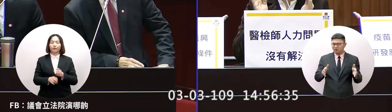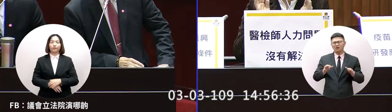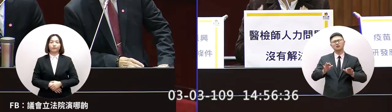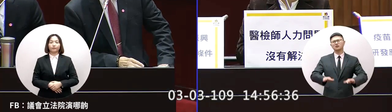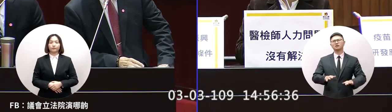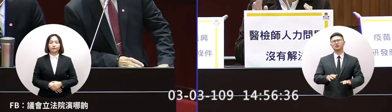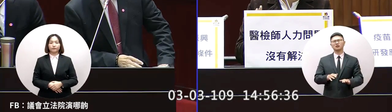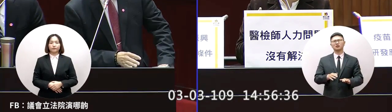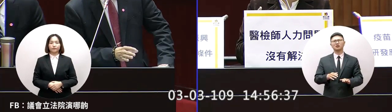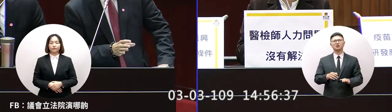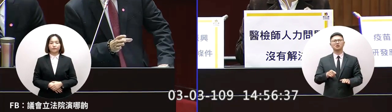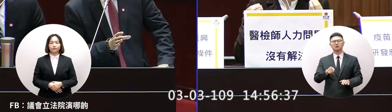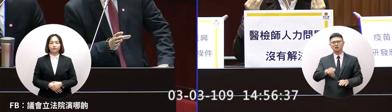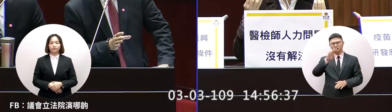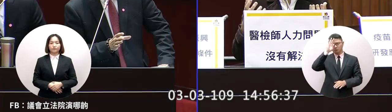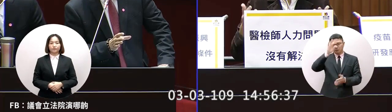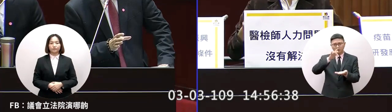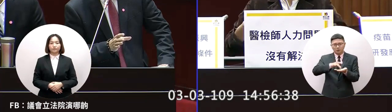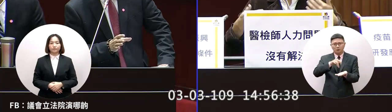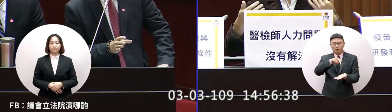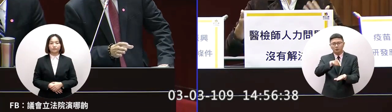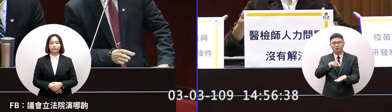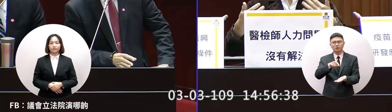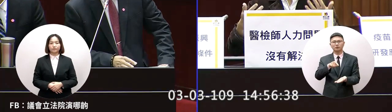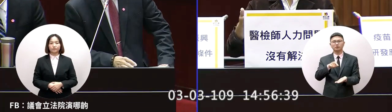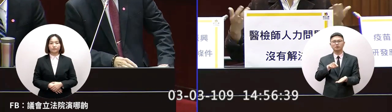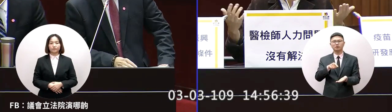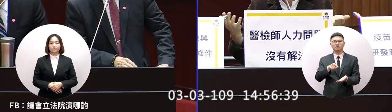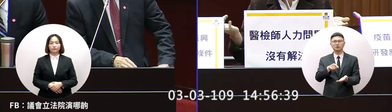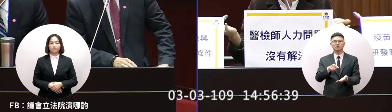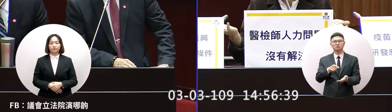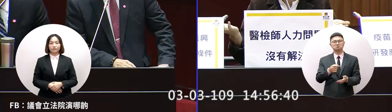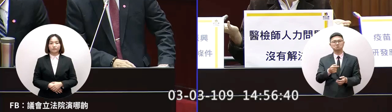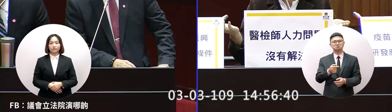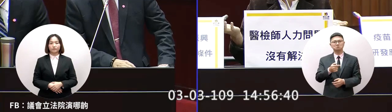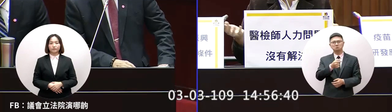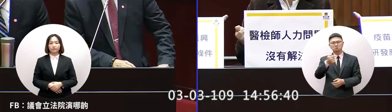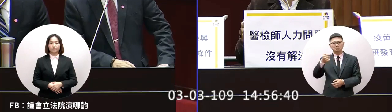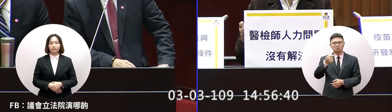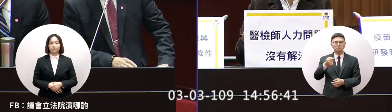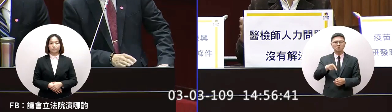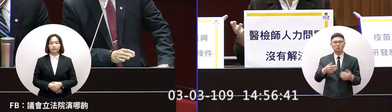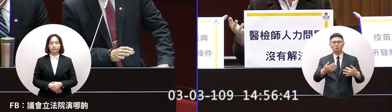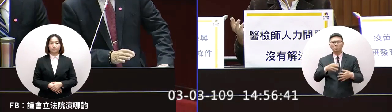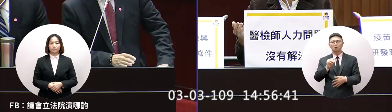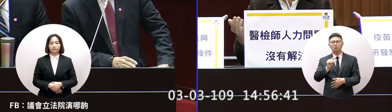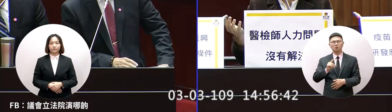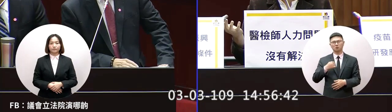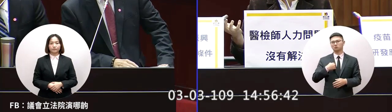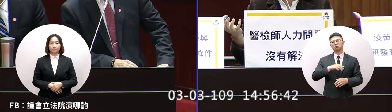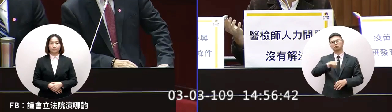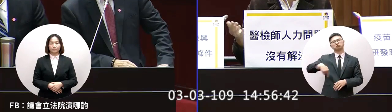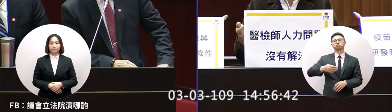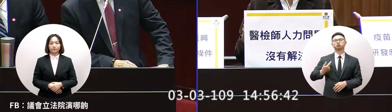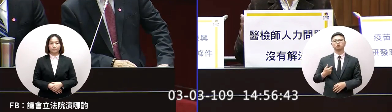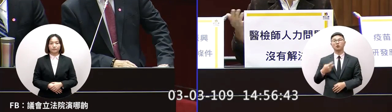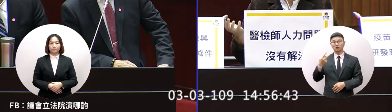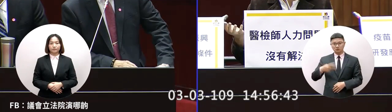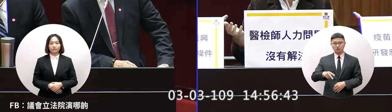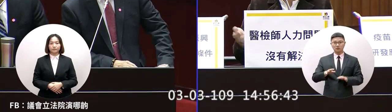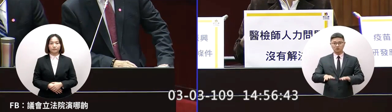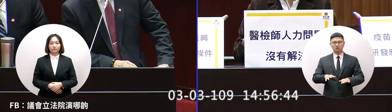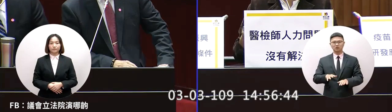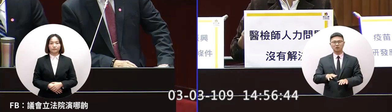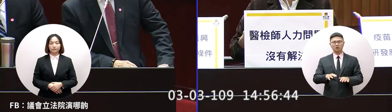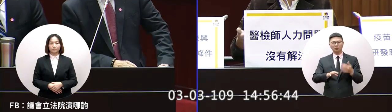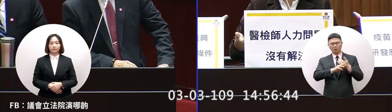明讲，这个病毒哈，伊是真无啥物问题，啊，过咱即马看到讲，足侪人是没有